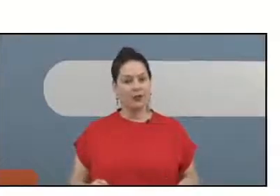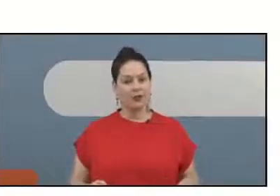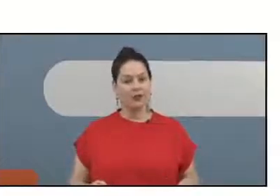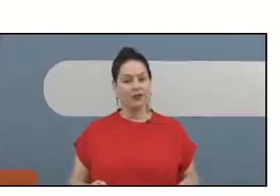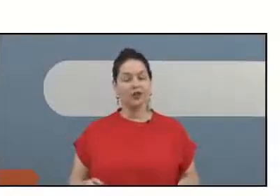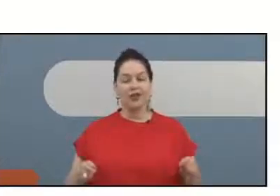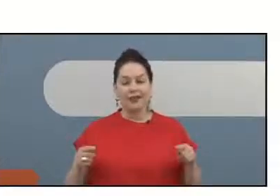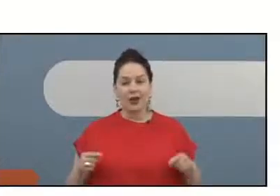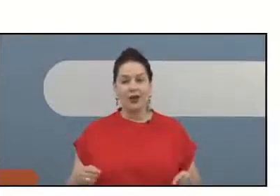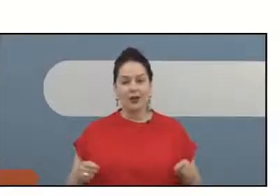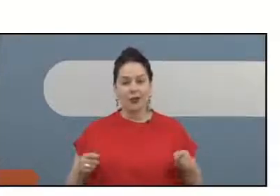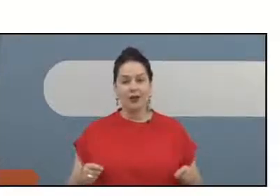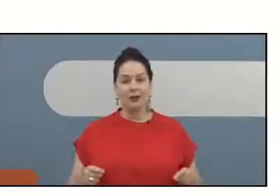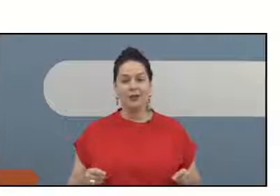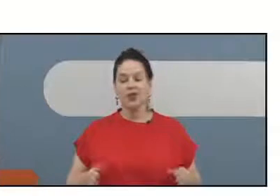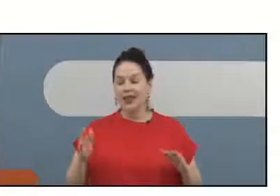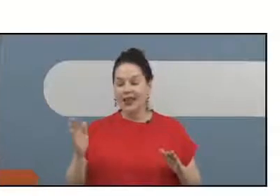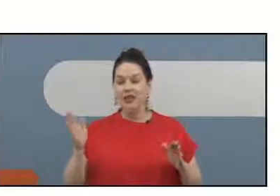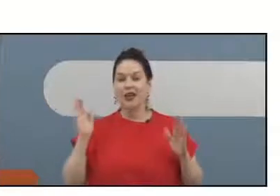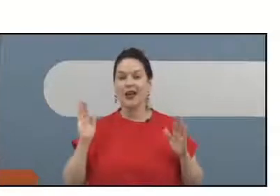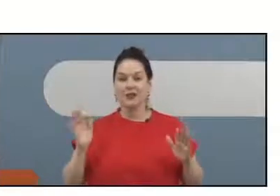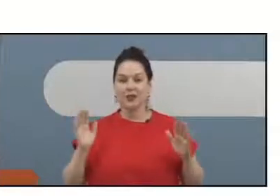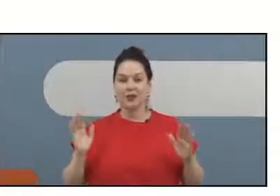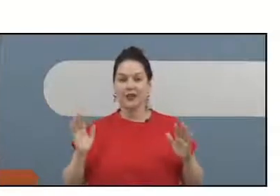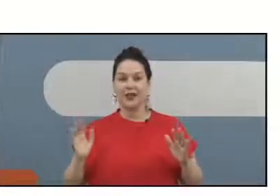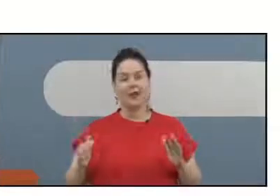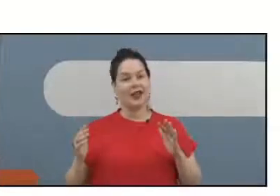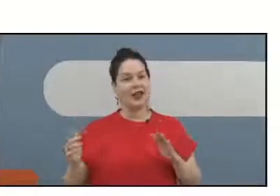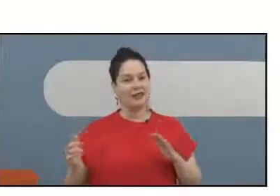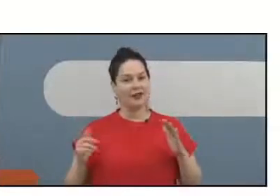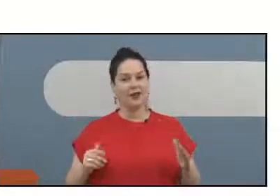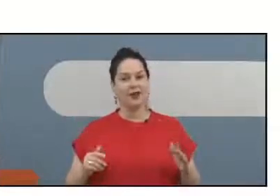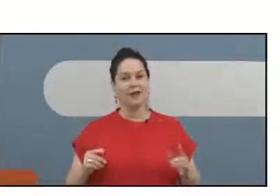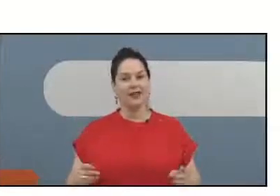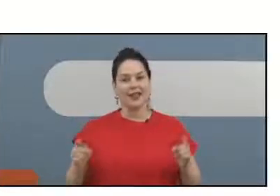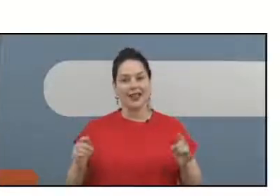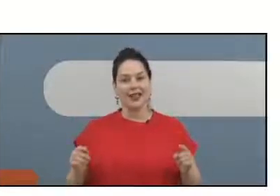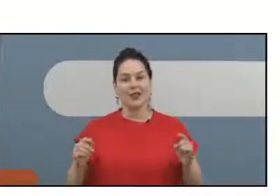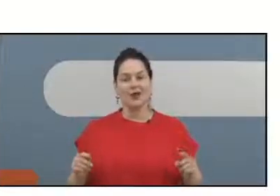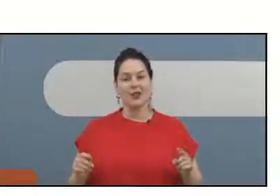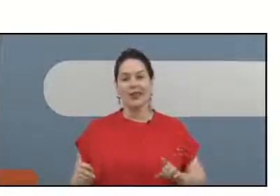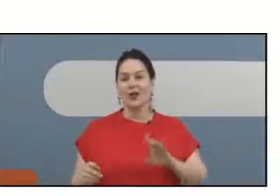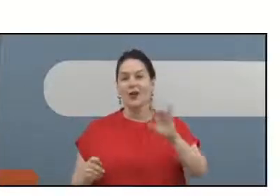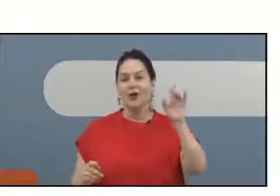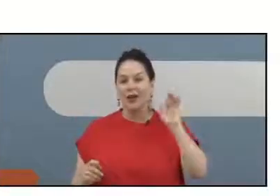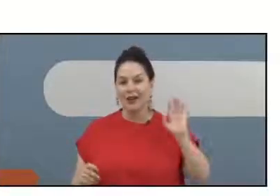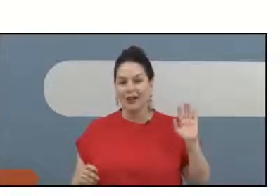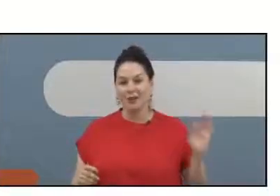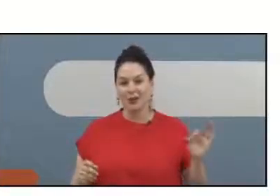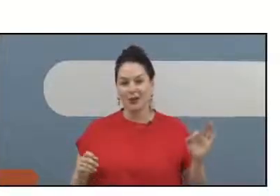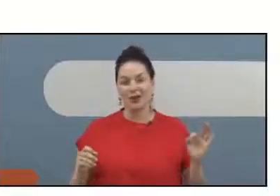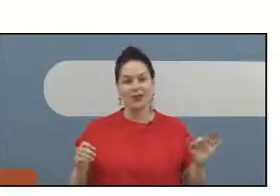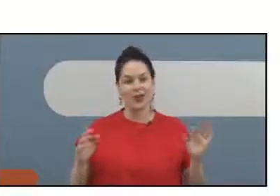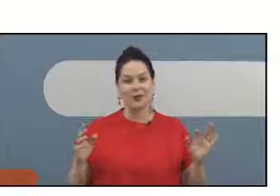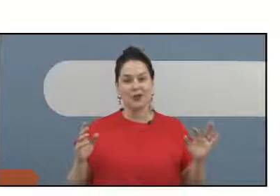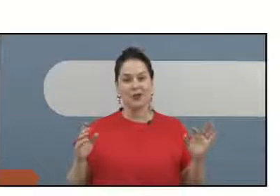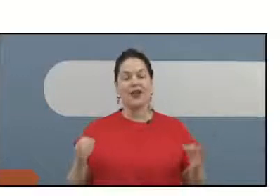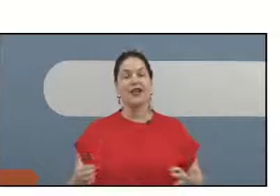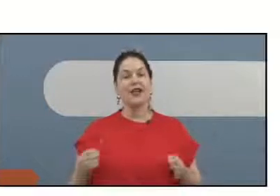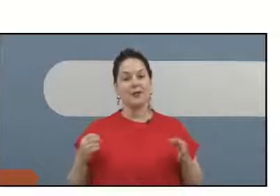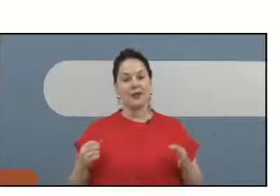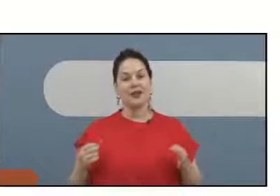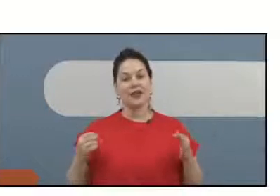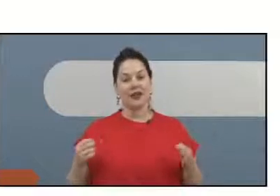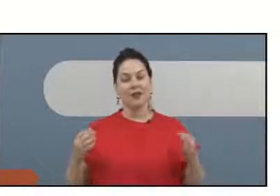לך מגבלות, שאתה לא אלוהים, שיש קו שמפריד בינך לבין אלוהים, ואתה צריך לזכור את זה, אתה לא יכול להתקרב יותר מדי